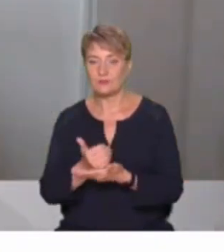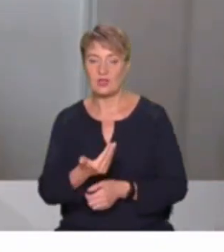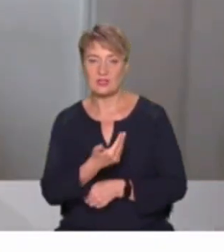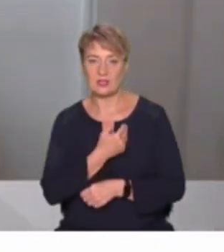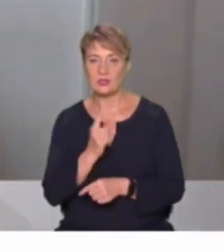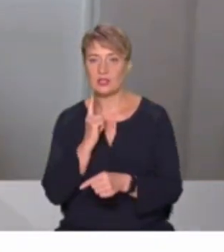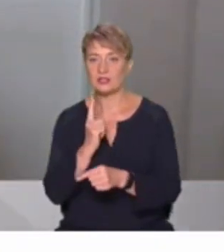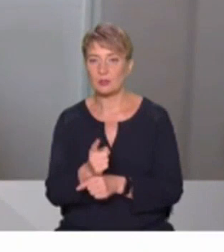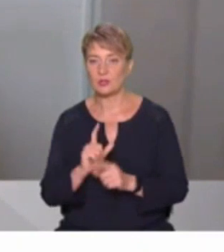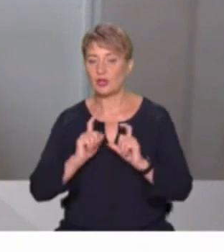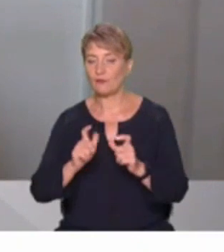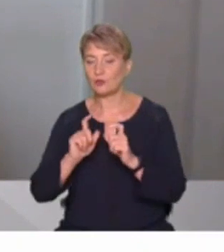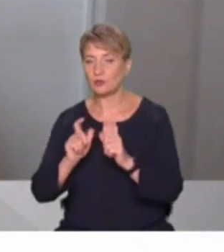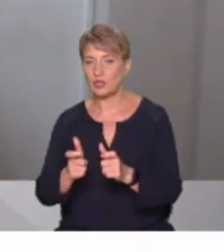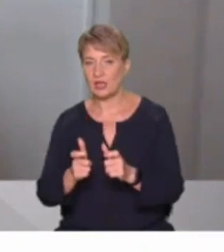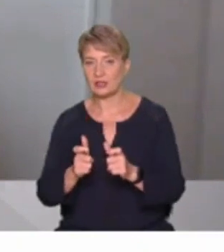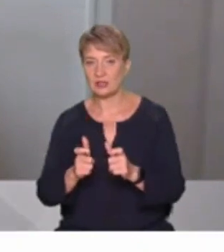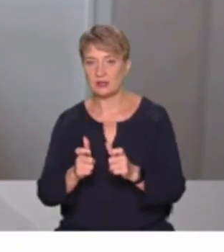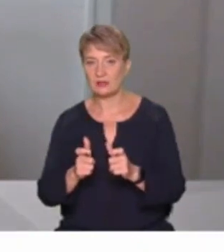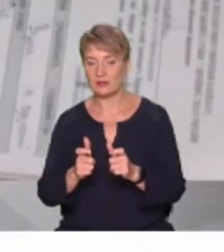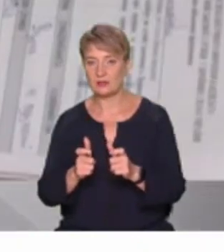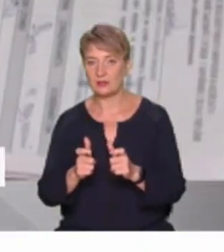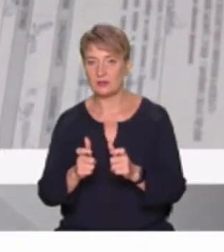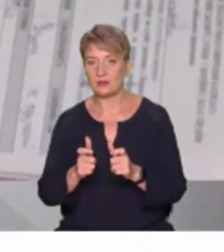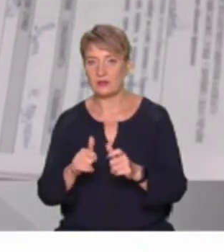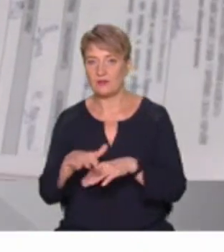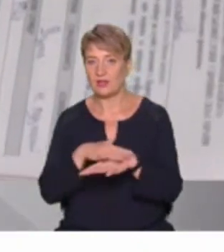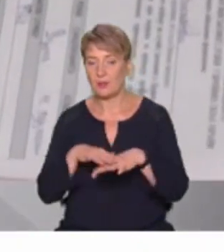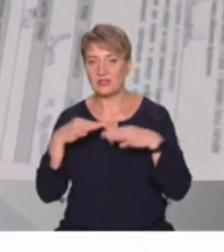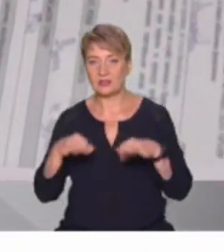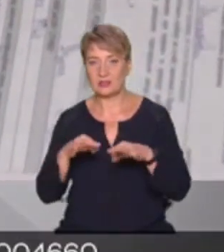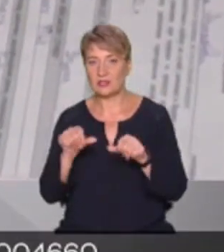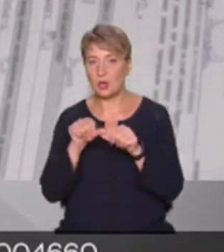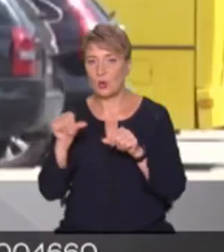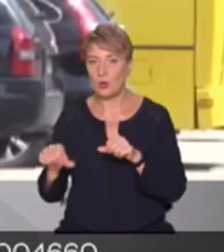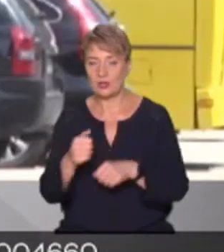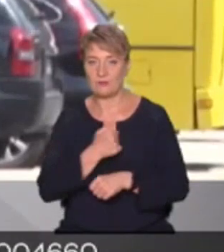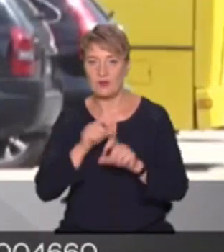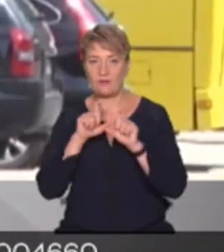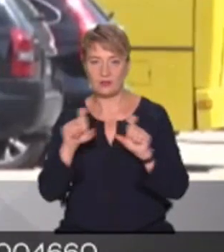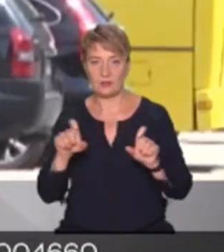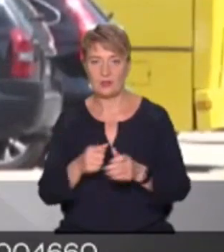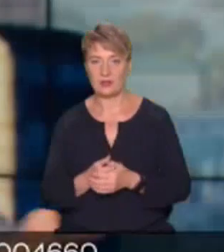заборонити вручати повістки скрізь, окрім військкоматів. Ну, ти подивись зовсім собі. Здурів.